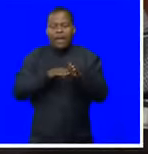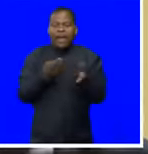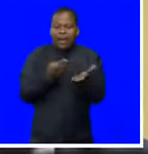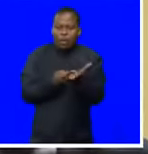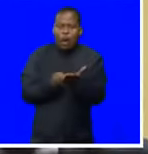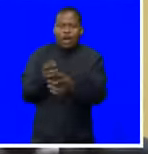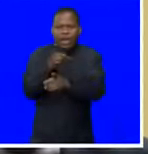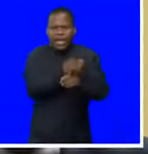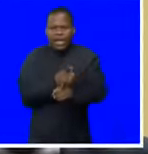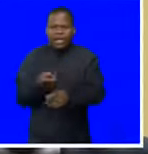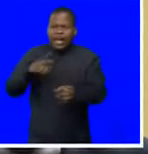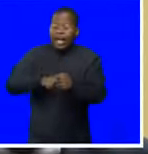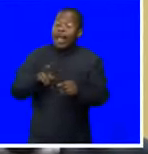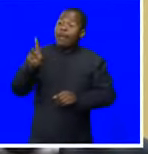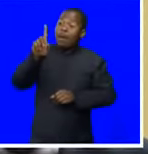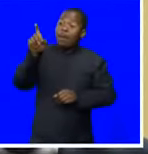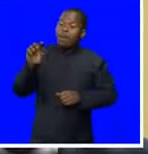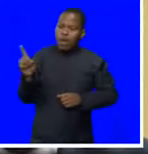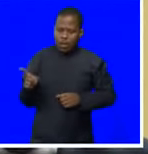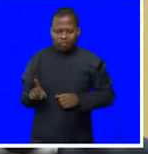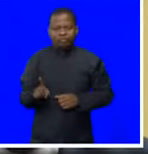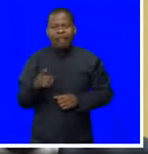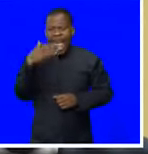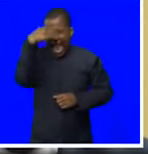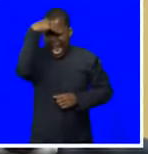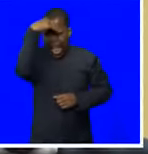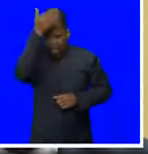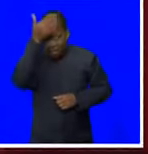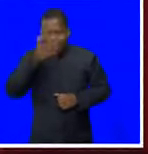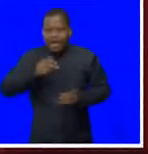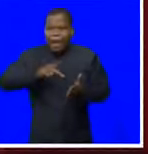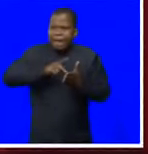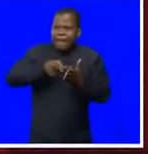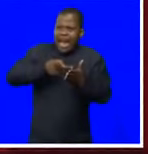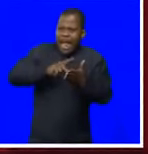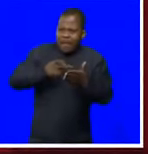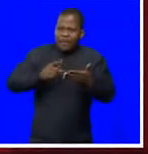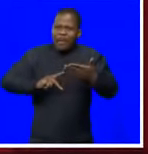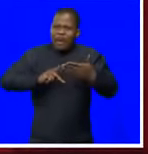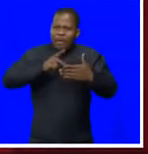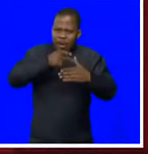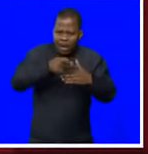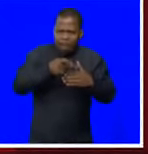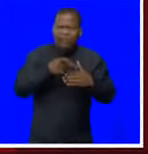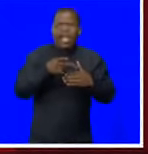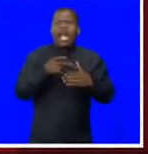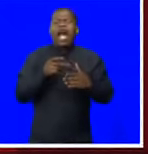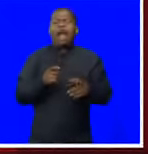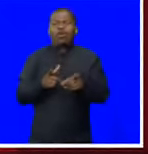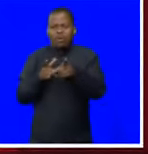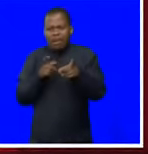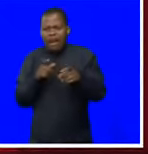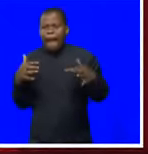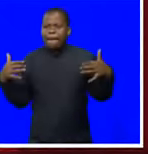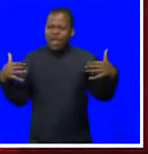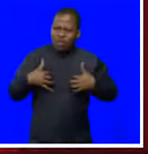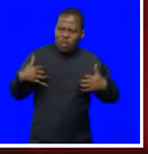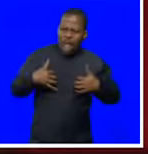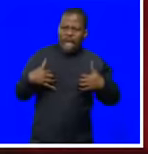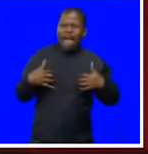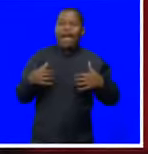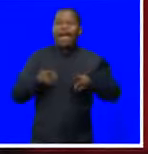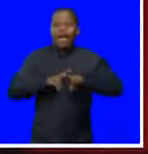ukuthi tithini tinhlelo noma emaswi elive laholwa ngulelitiko ekumelana nemithelela yalokulwa lokuchubekaka kulamavela